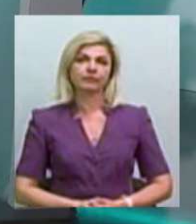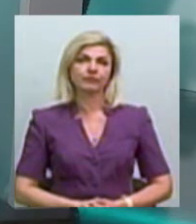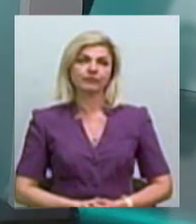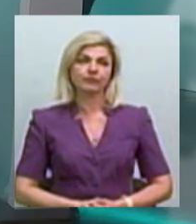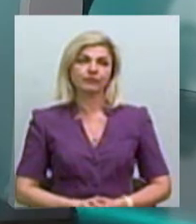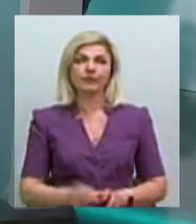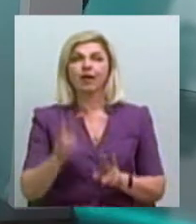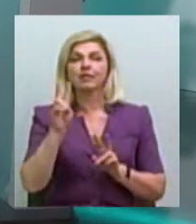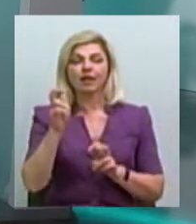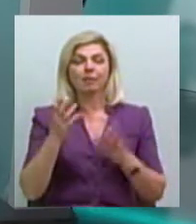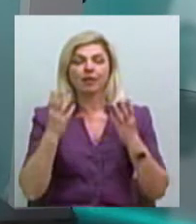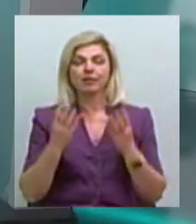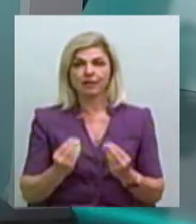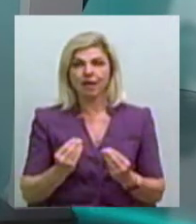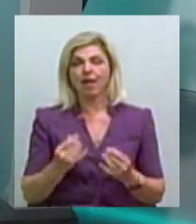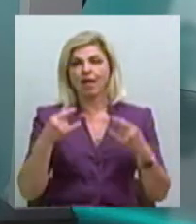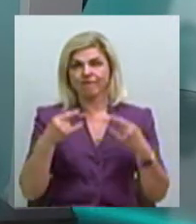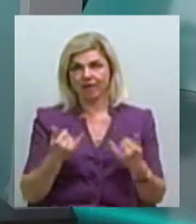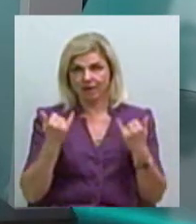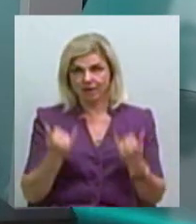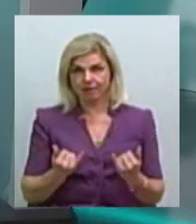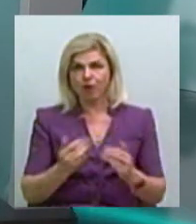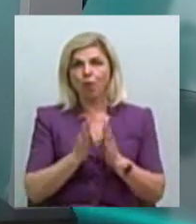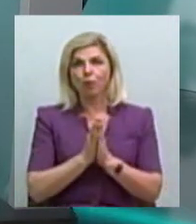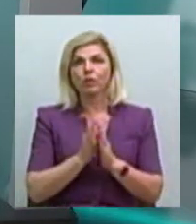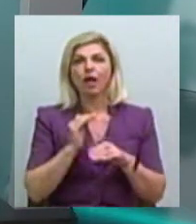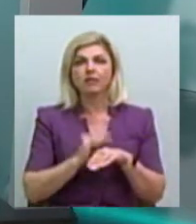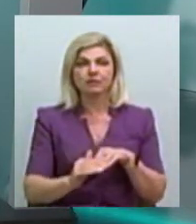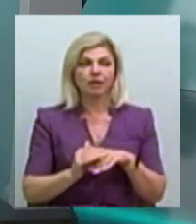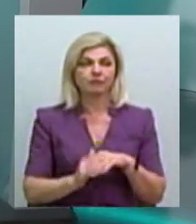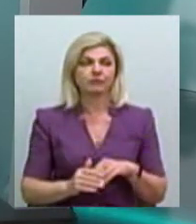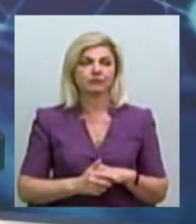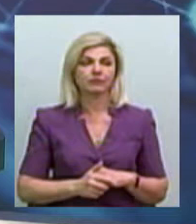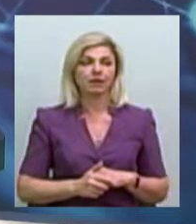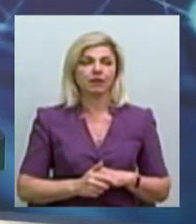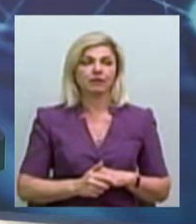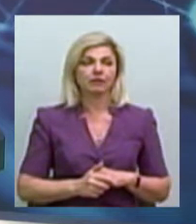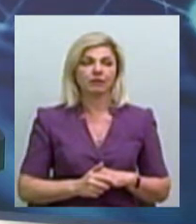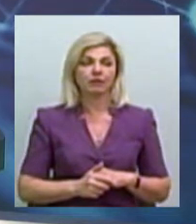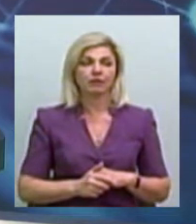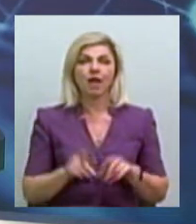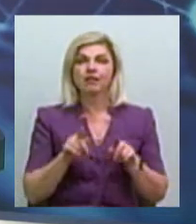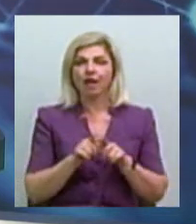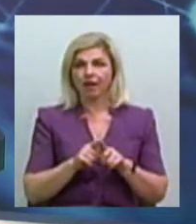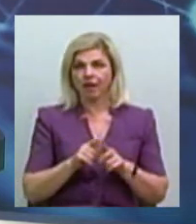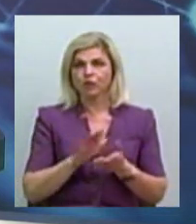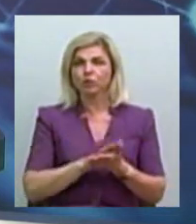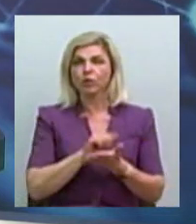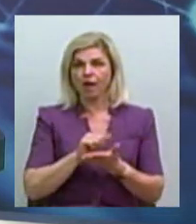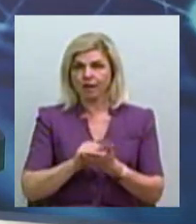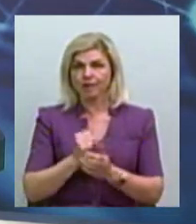Це тема дня. Ми працюємо в прямому ефірі. Будь ласка, Федір Бондар зробив такий